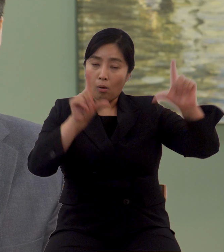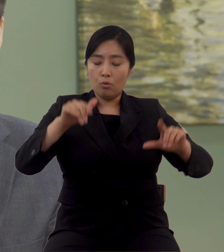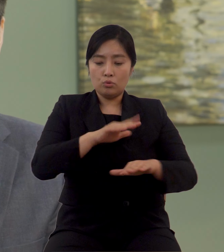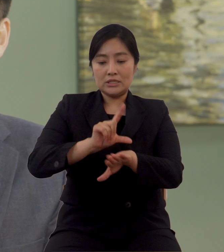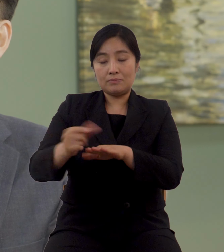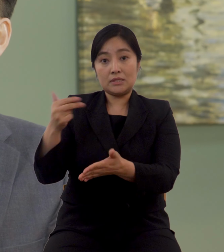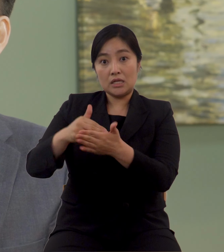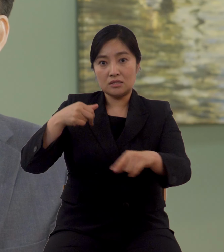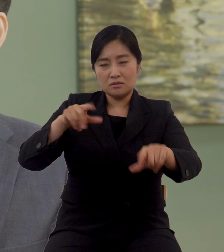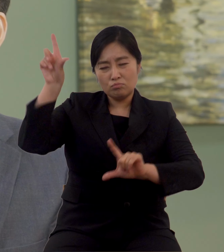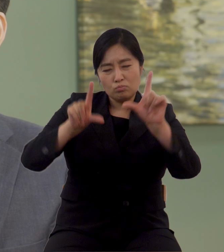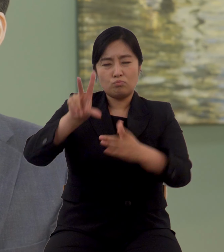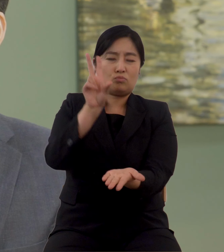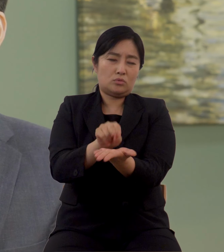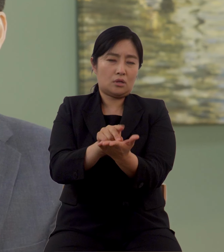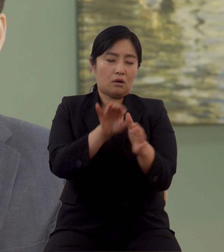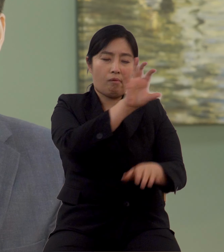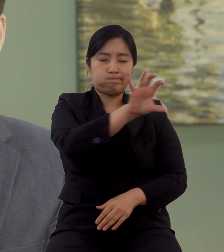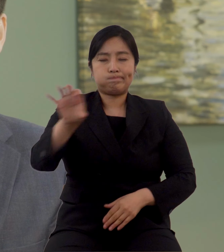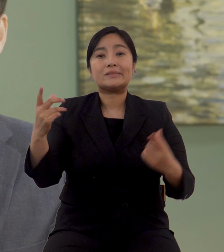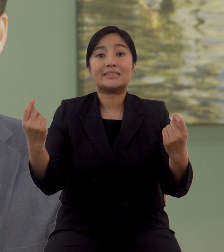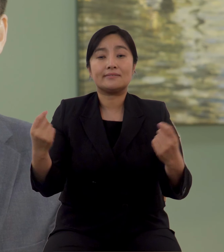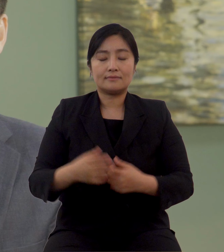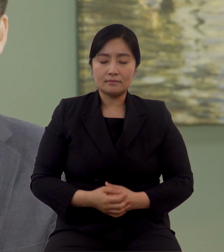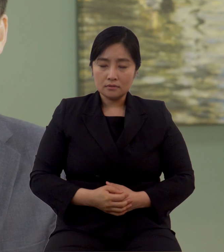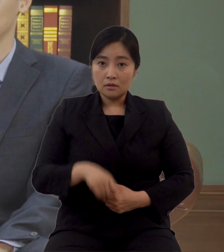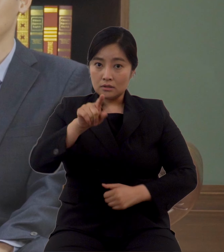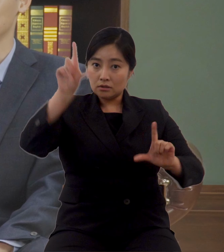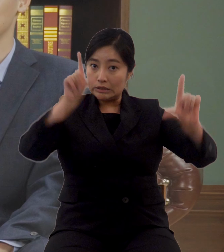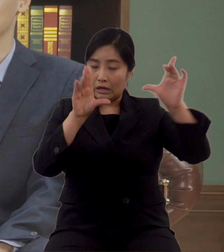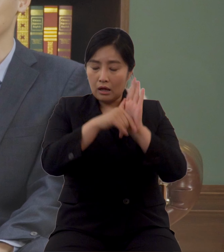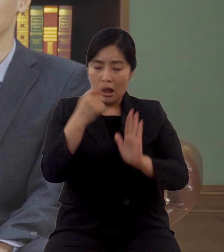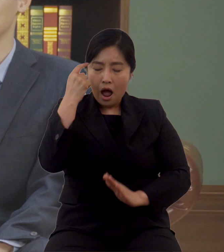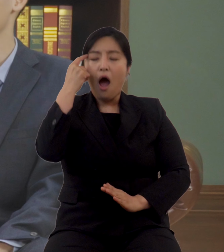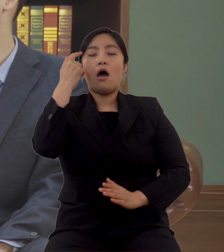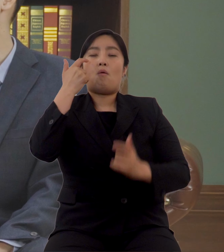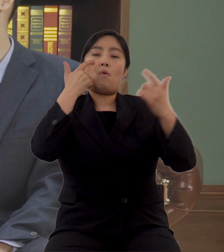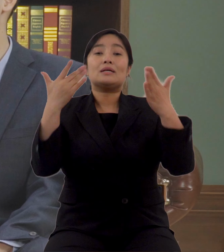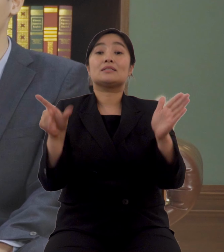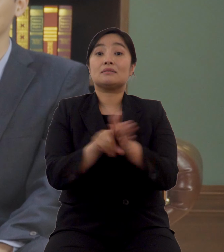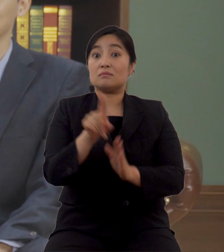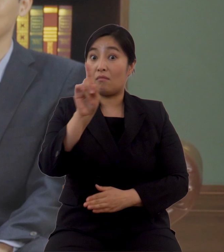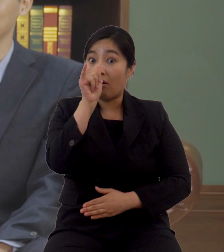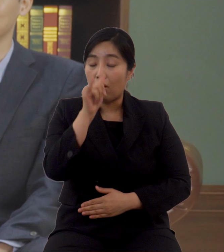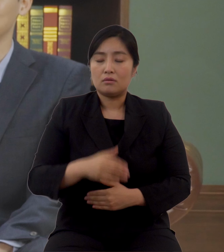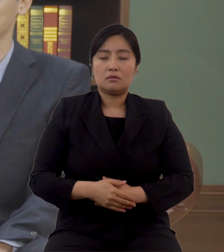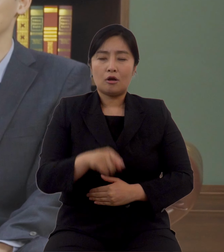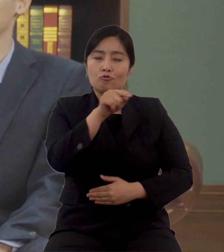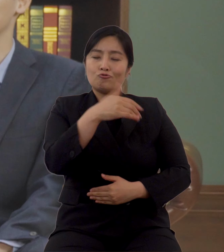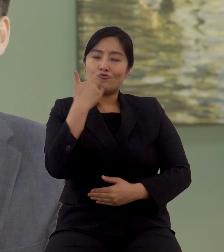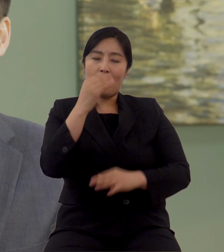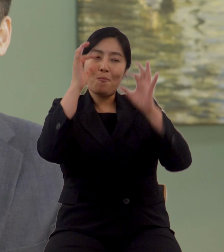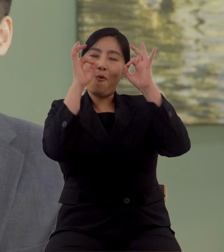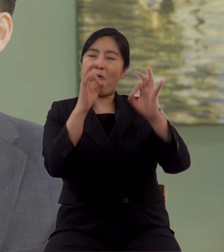장면이 어떤 우리 지방자치의 현실을 좀 보여주는 장면이 아닌가, 그렇게 생각을 합니다. 이 장면에서 느껴지는 확신이 있거든요. 이